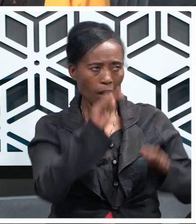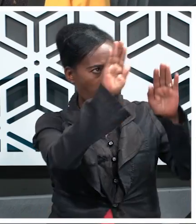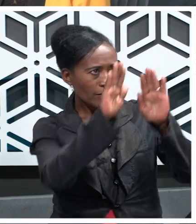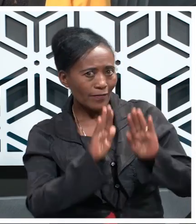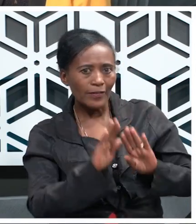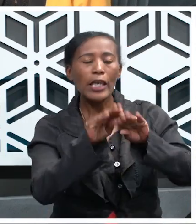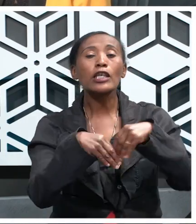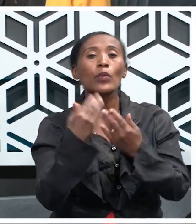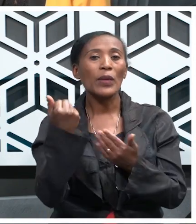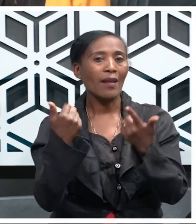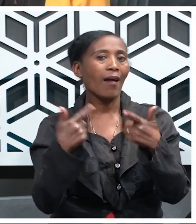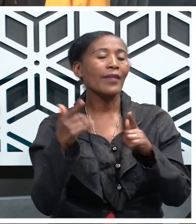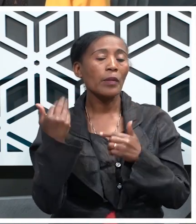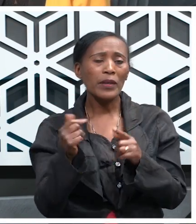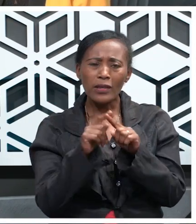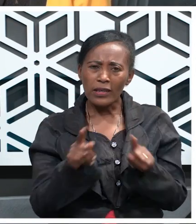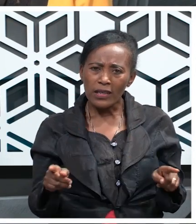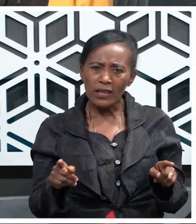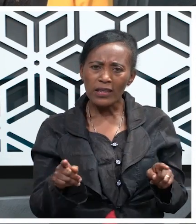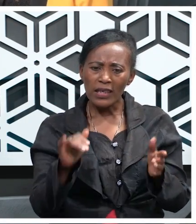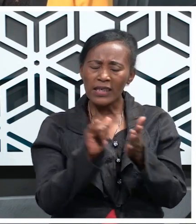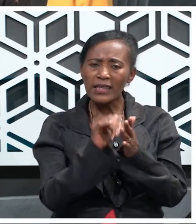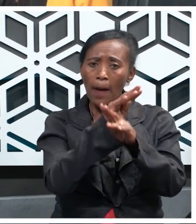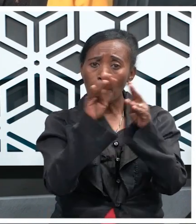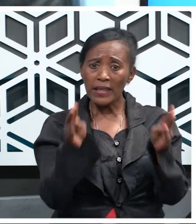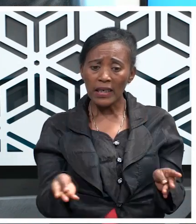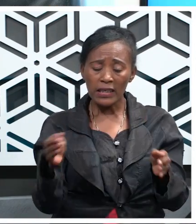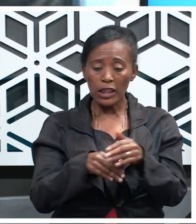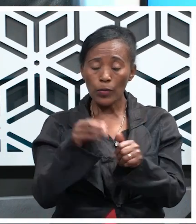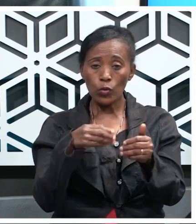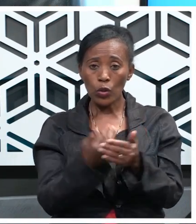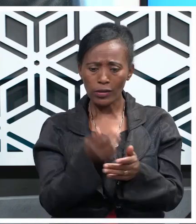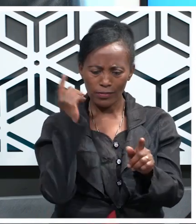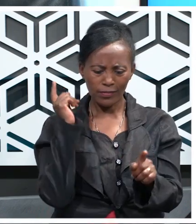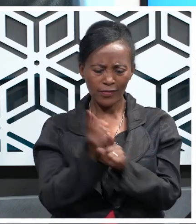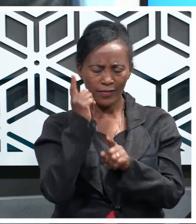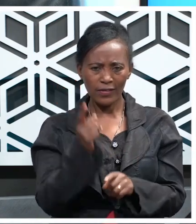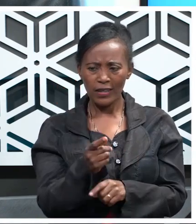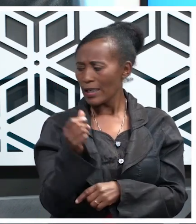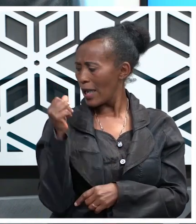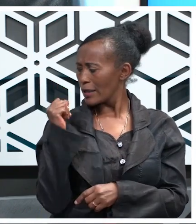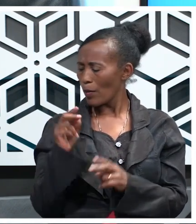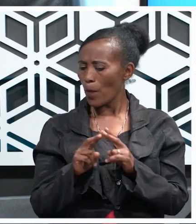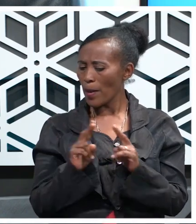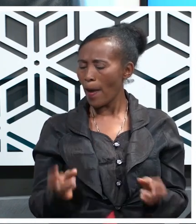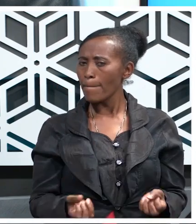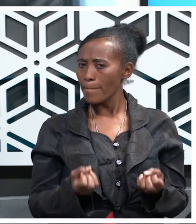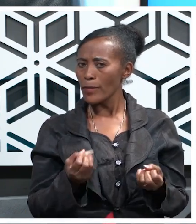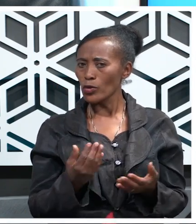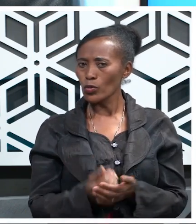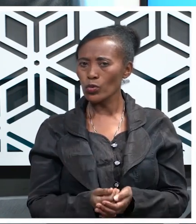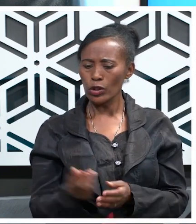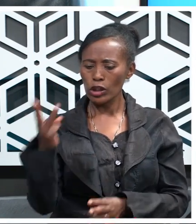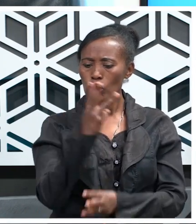ሰዎች አድናቆትን የቸሩበት አጋጣሚ ነበር ግን እዛ መድረክ ላይ እስከሚወጣ ድረስ በእርግጠኝነት ከጀርባው በጣም